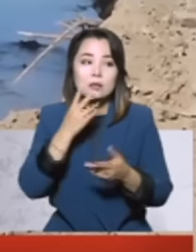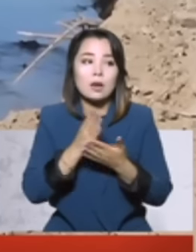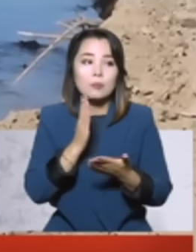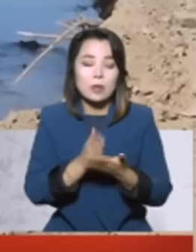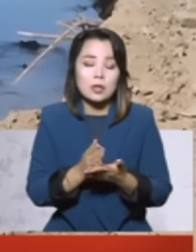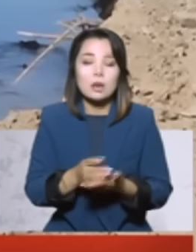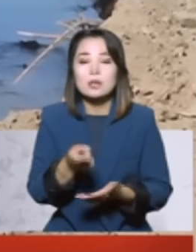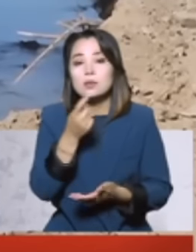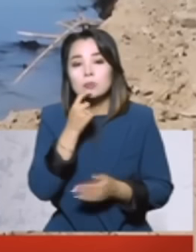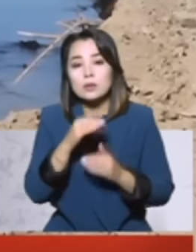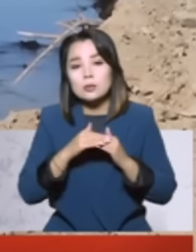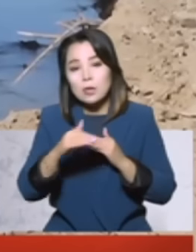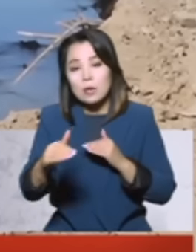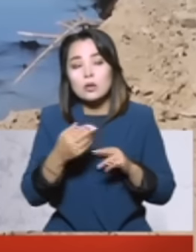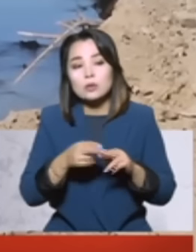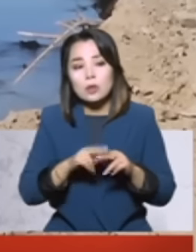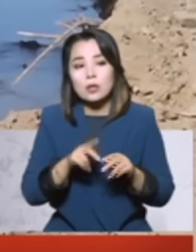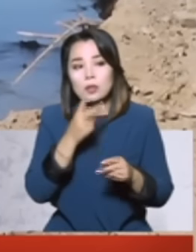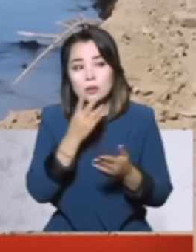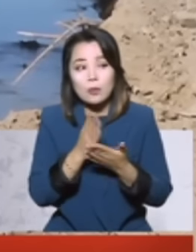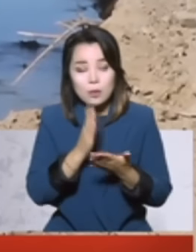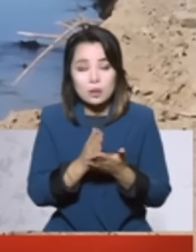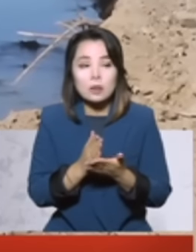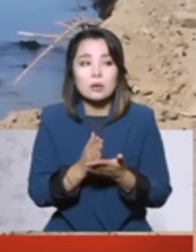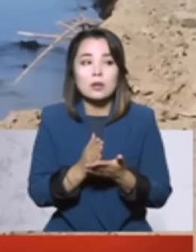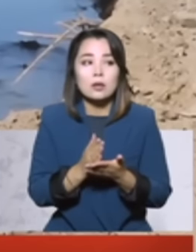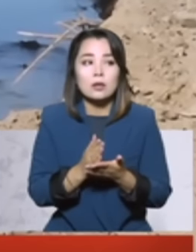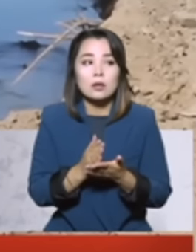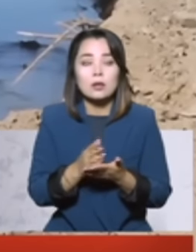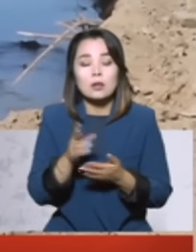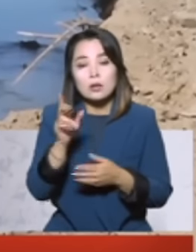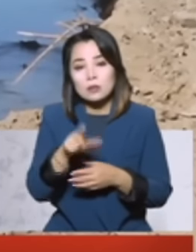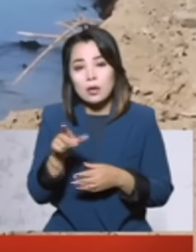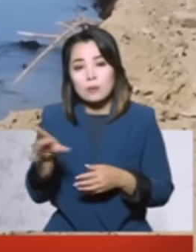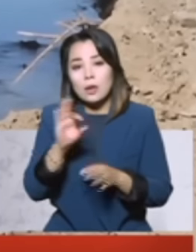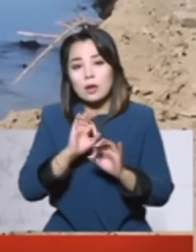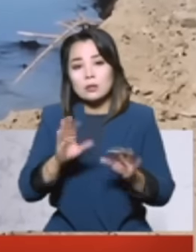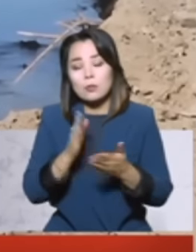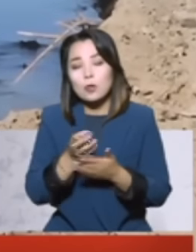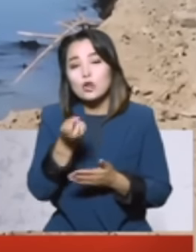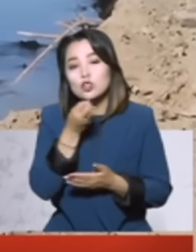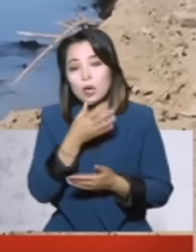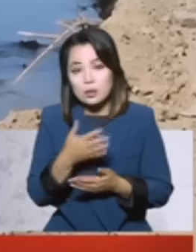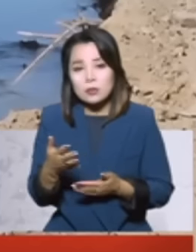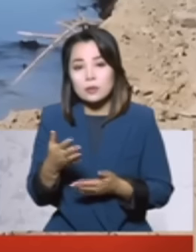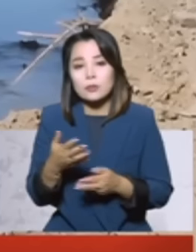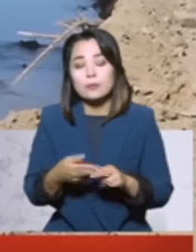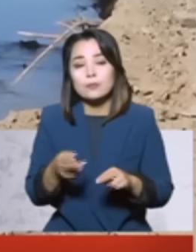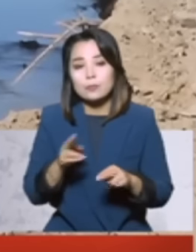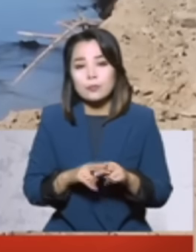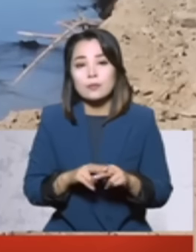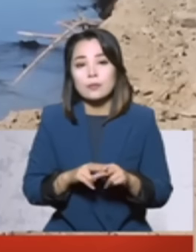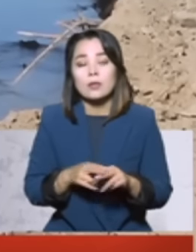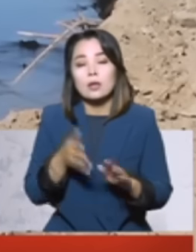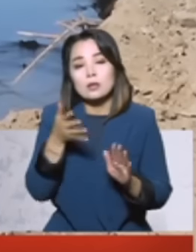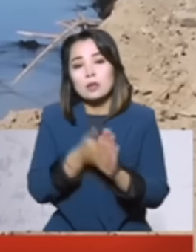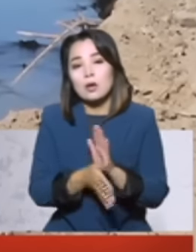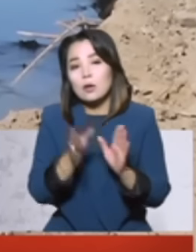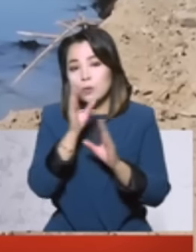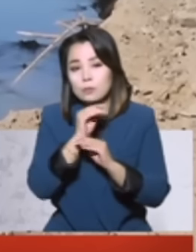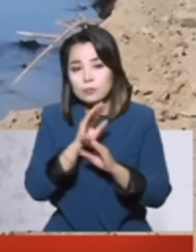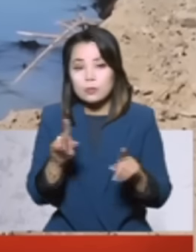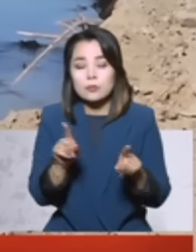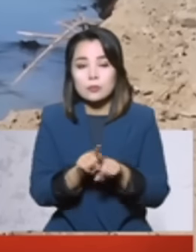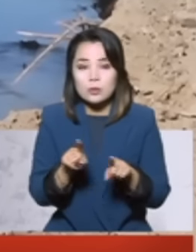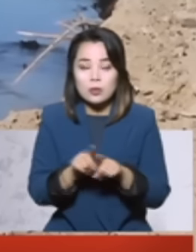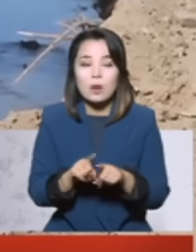дейді, бетоннан ұлатып су қашпайды дейді. Бұл енді елдің айту бойынша жақсы деп атыр. Енді ана жерге сінбейді,